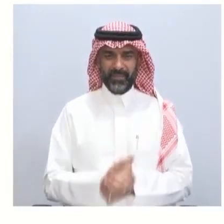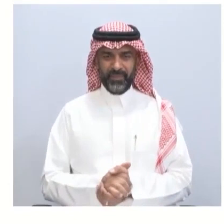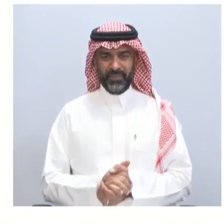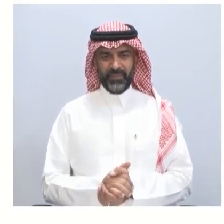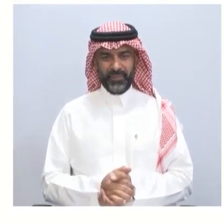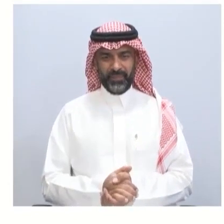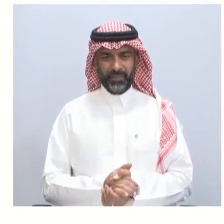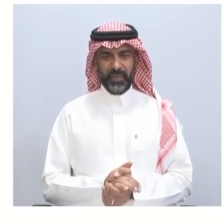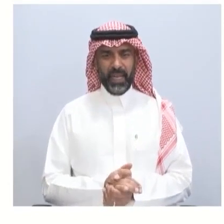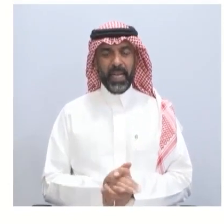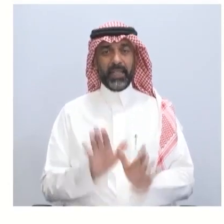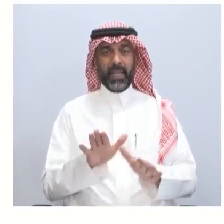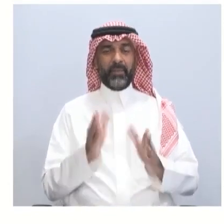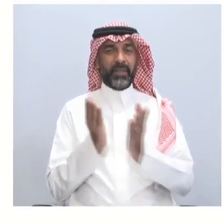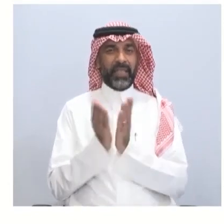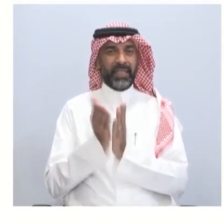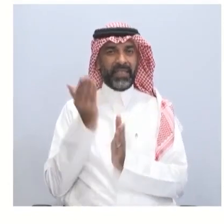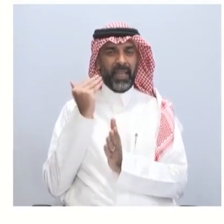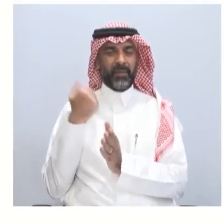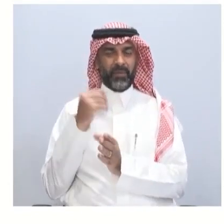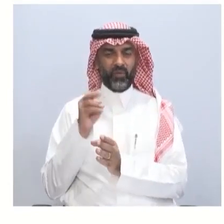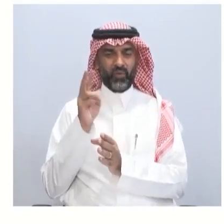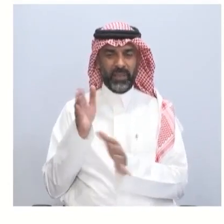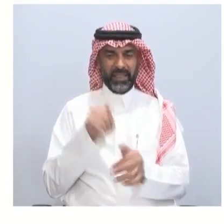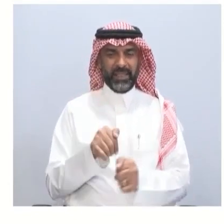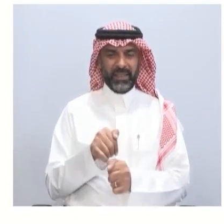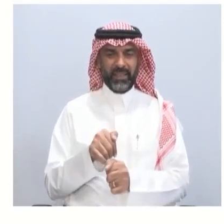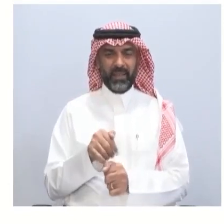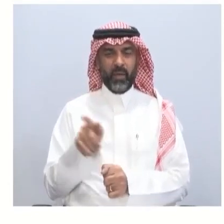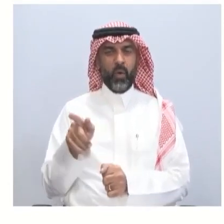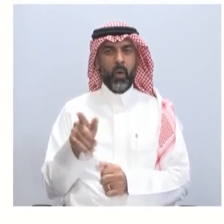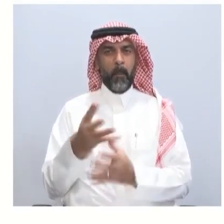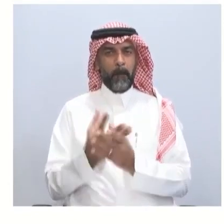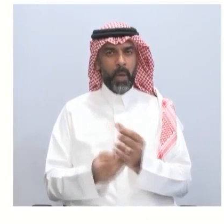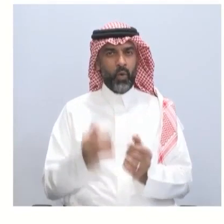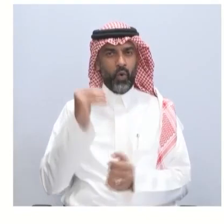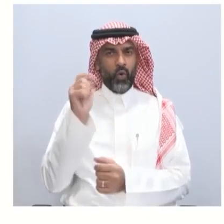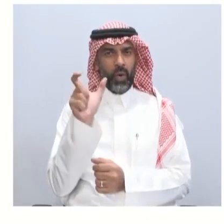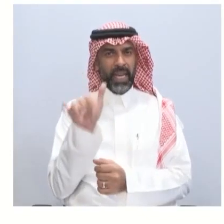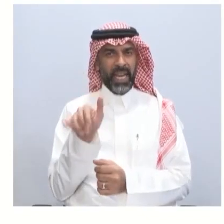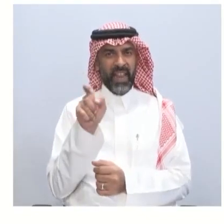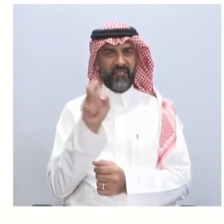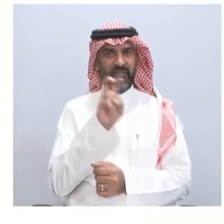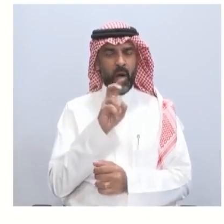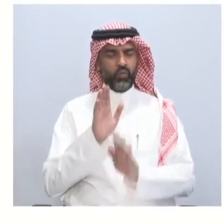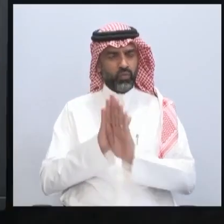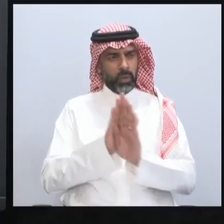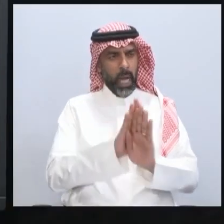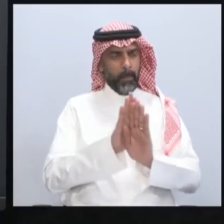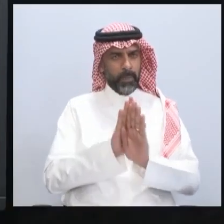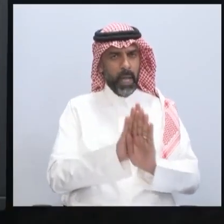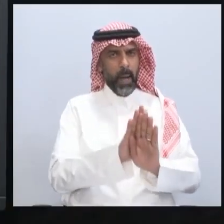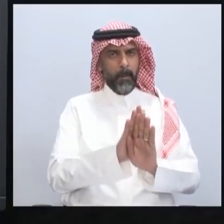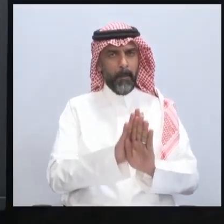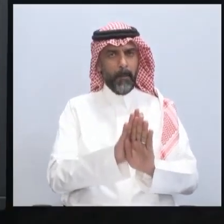دروس مرتبطه مع بعضها البعض اصبح بنو حنيفه من دعائم الدوله والمجتمع